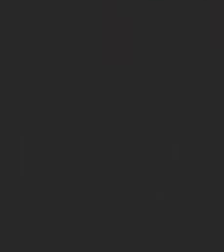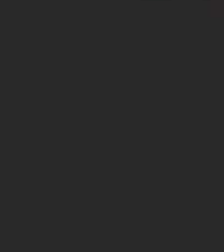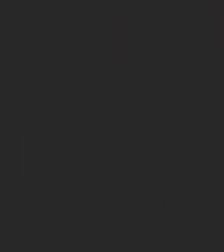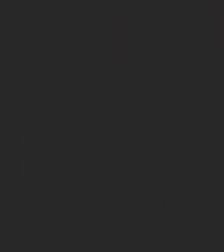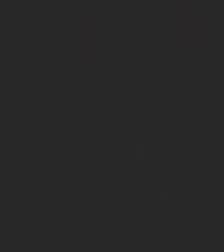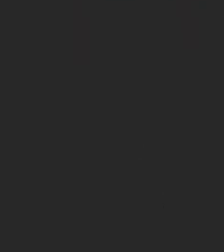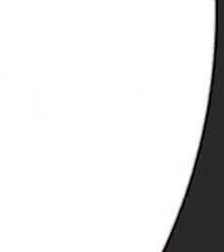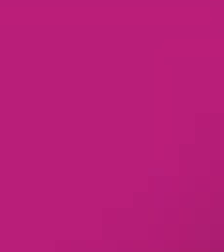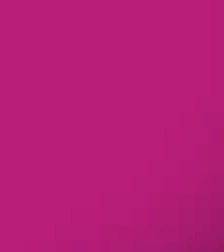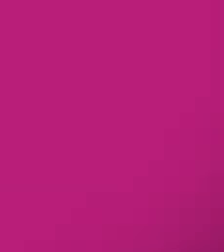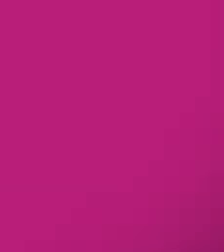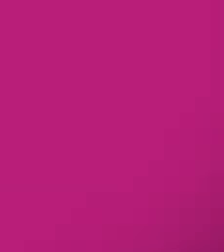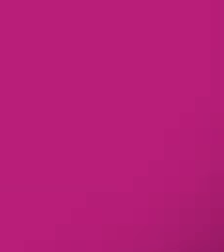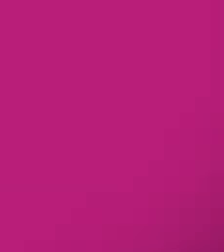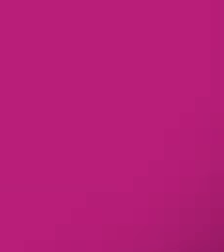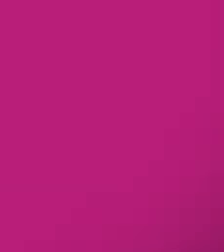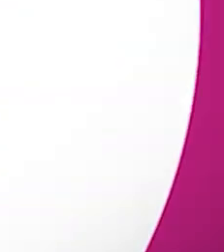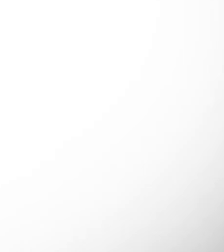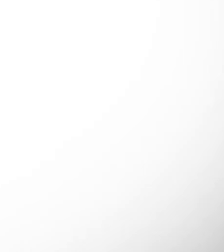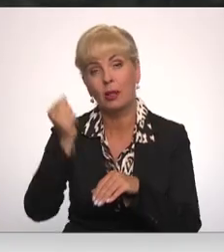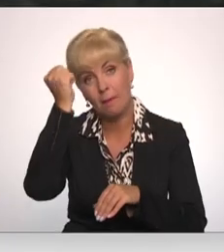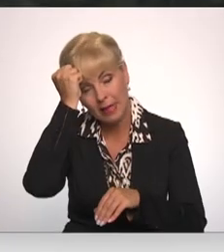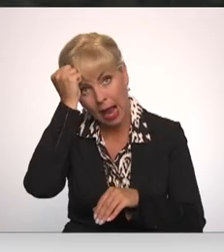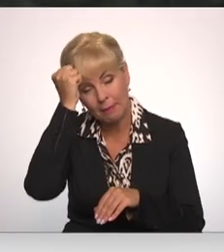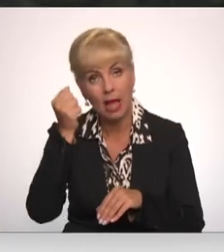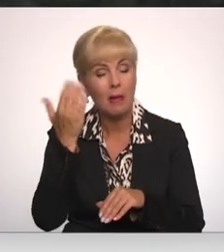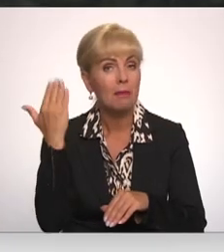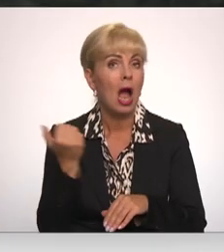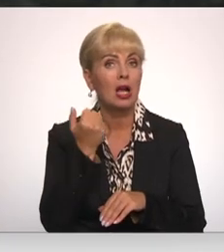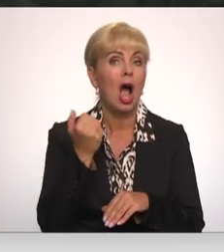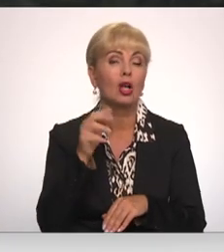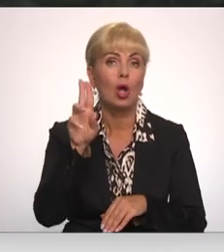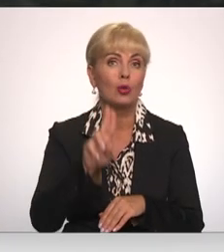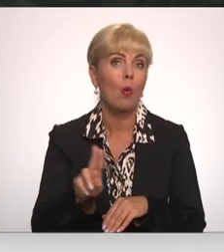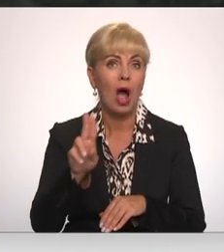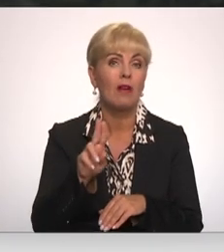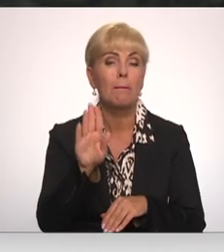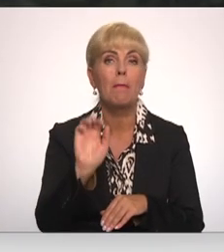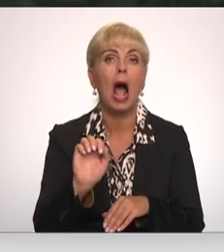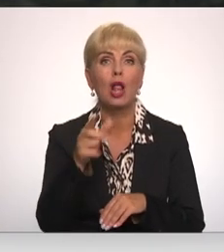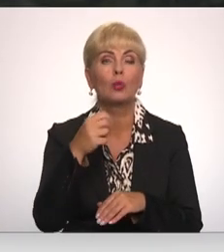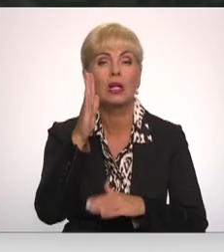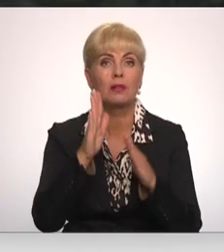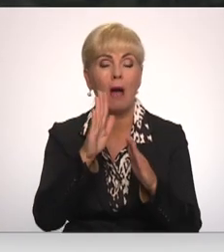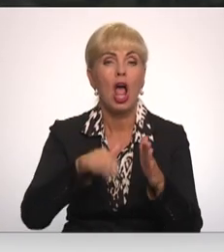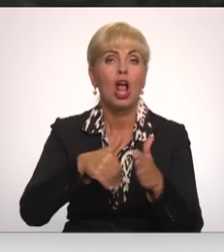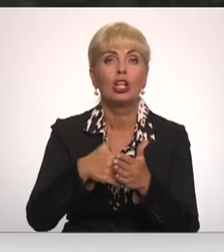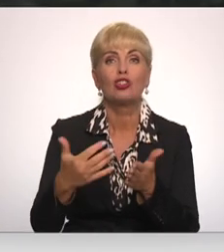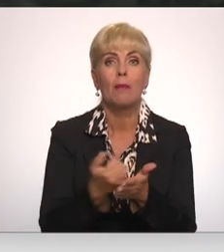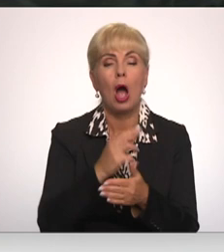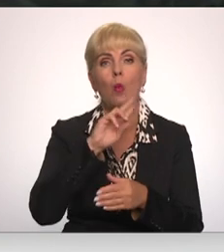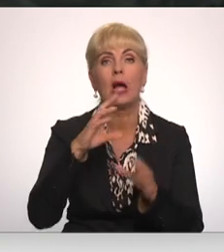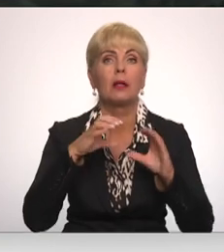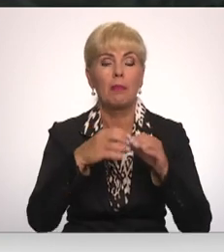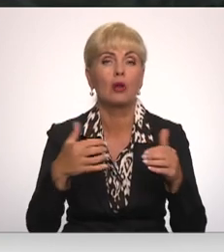Re! Viss ēters ir te! Pagājušā gada novembrī Baldonas mežos tika atrasti līdz šim nezināmi otrā